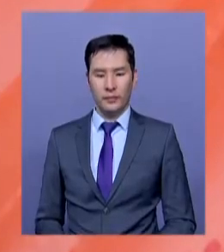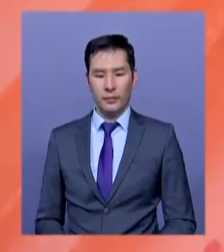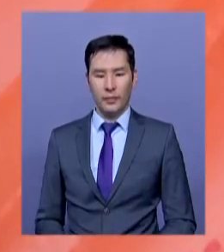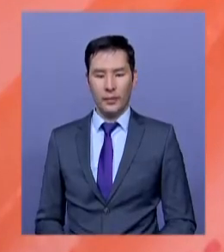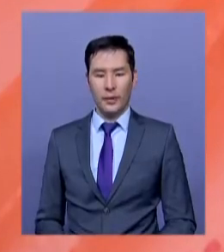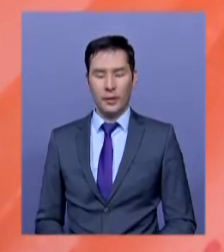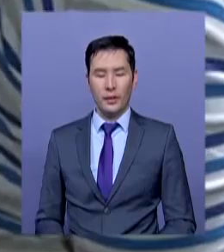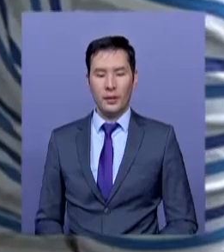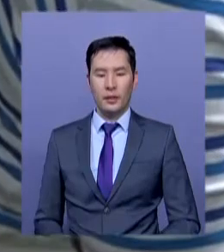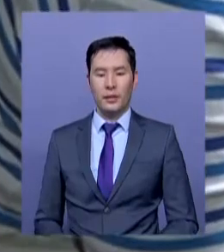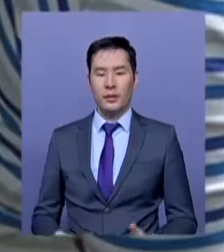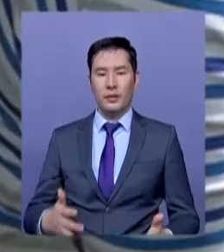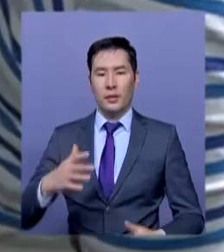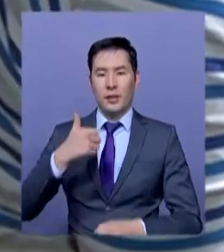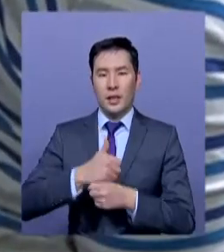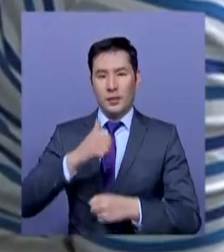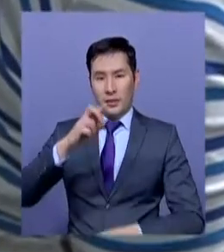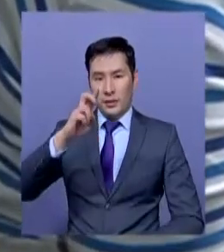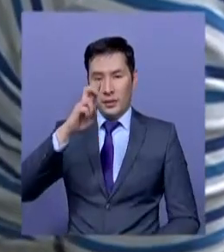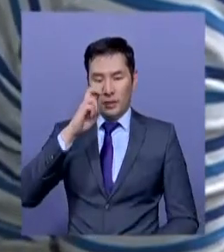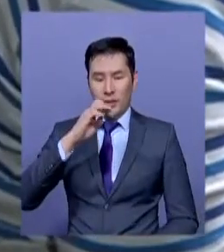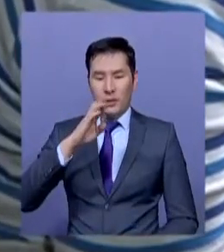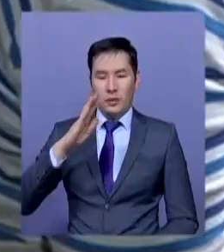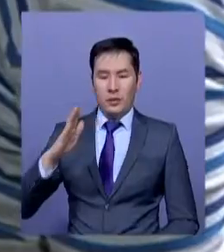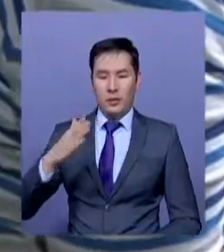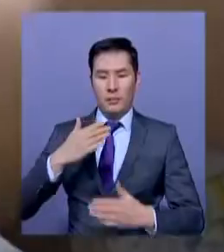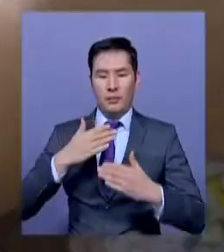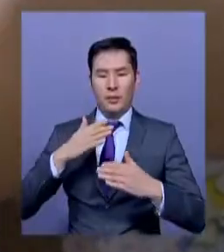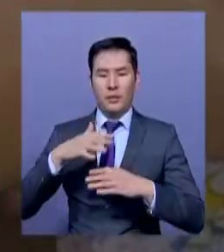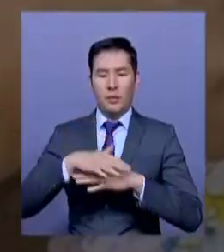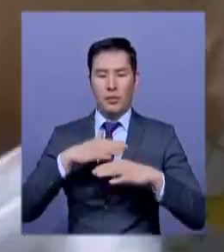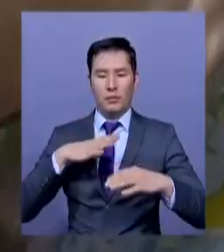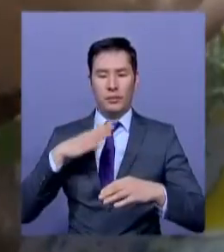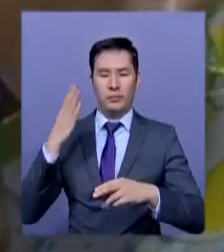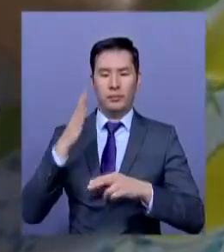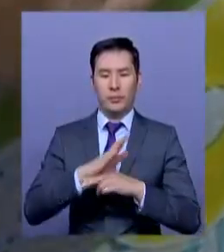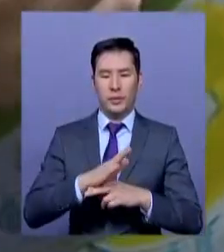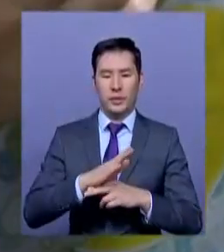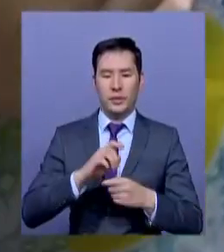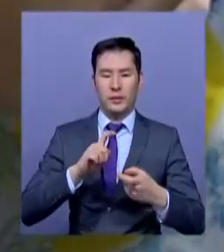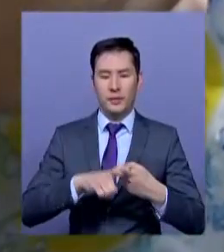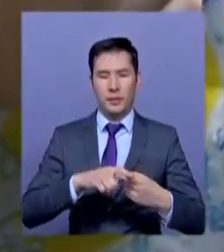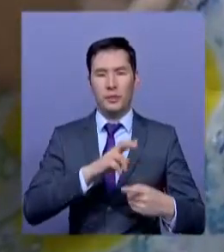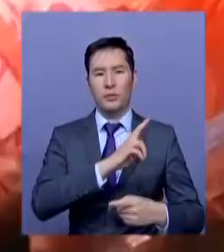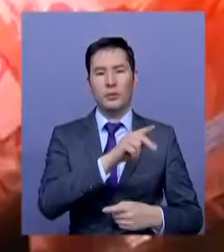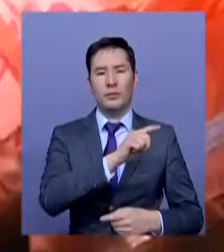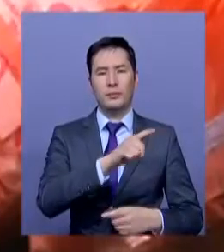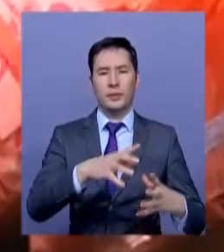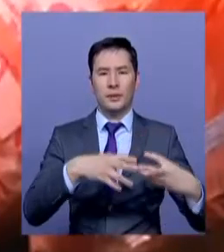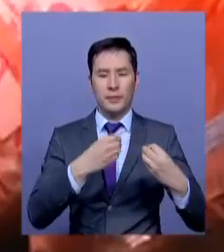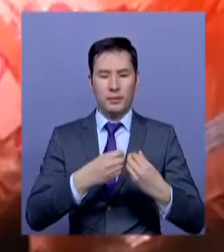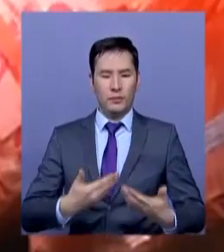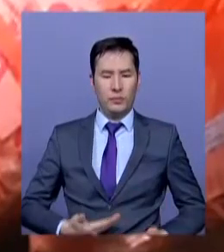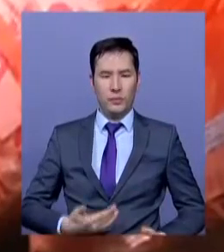алдындағы басты міндет. Ел президенті Қасым Жомарт Тоқаев соңғы халыққа арнаған жолдауында да осы мәселеге баса назар аударған еді.